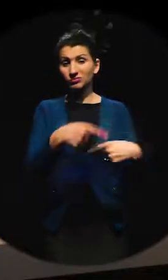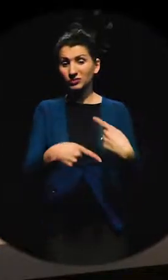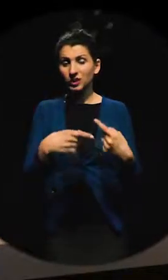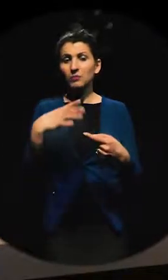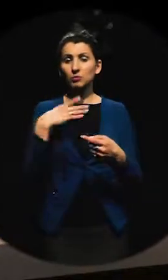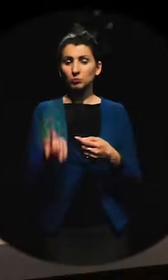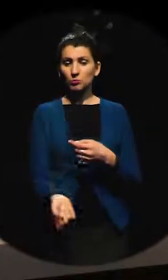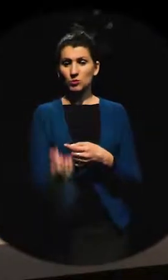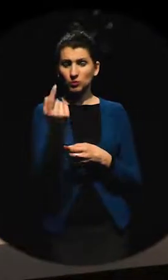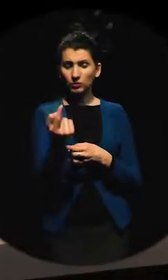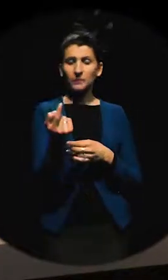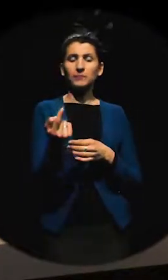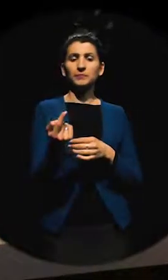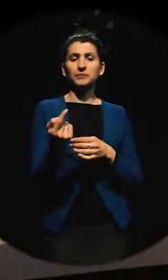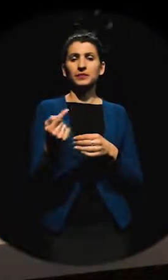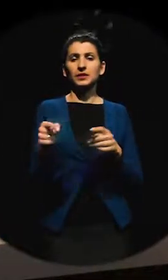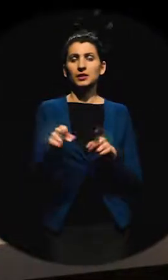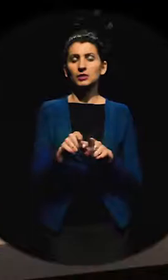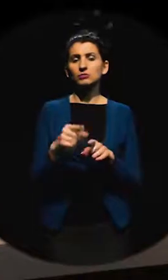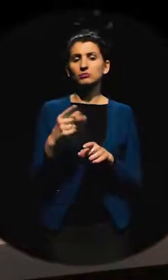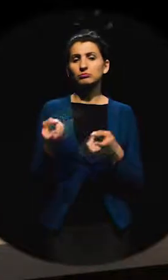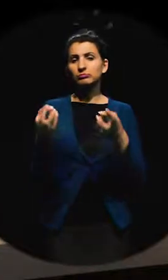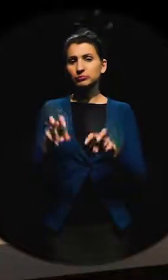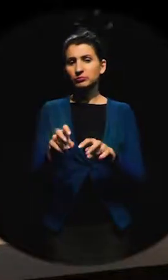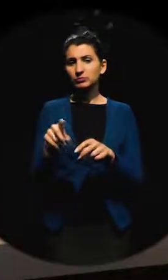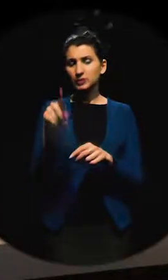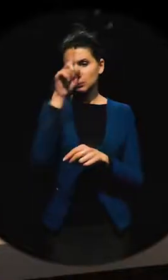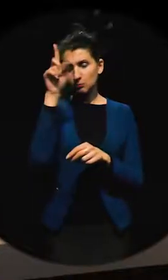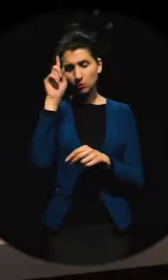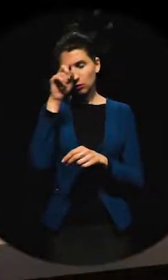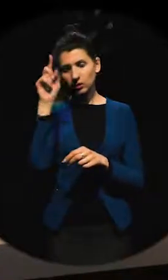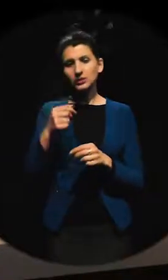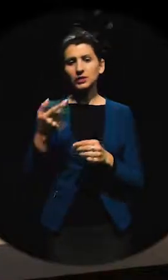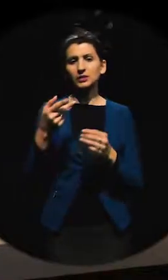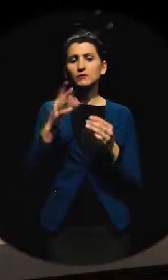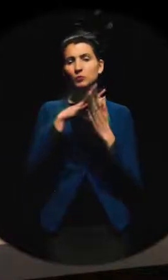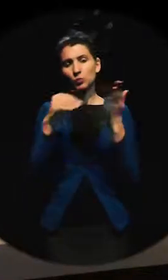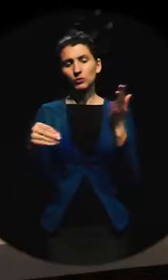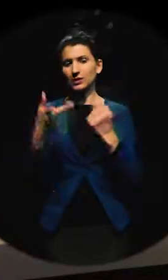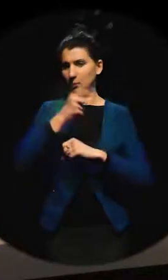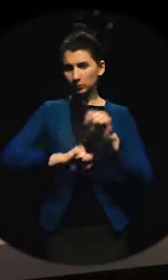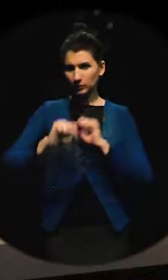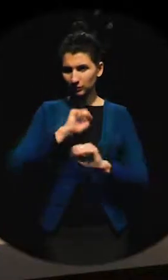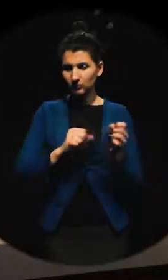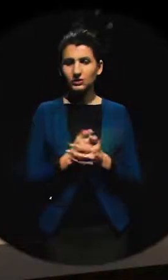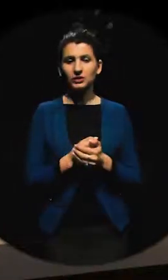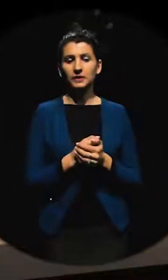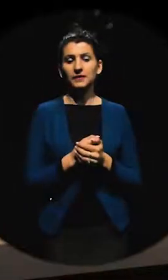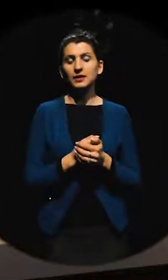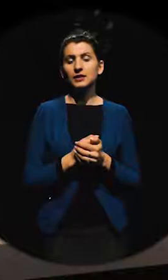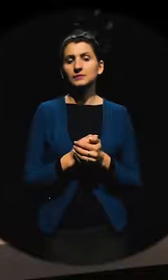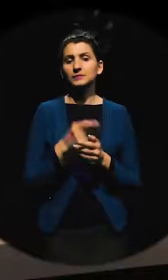dla brytyjskich studiów o niepełnosprawności społeczny model niepełnosprawności,